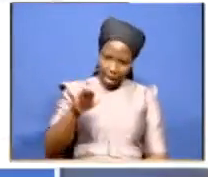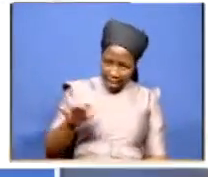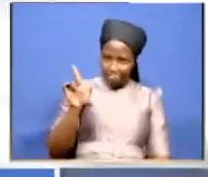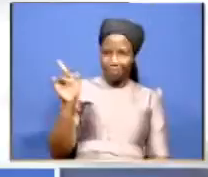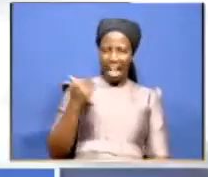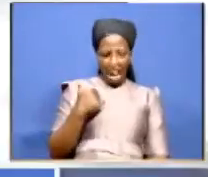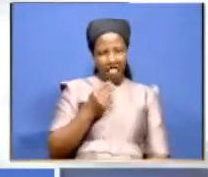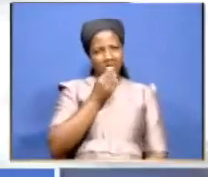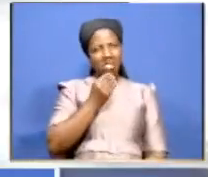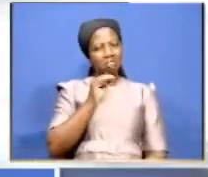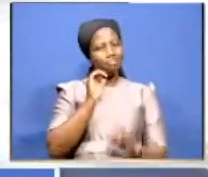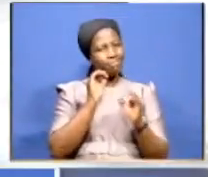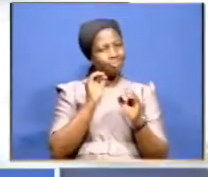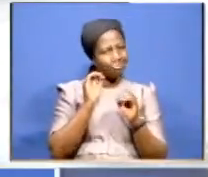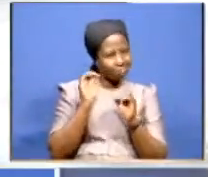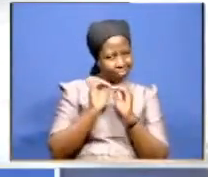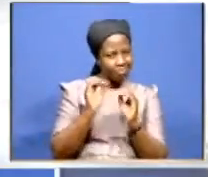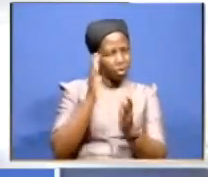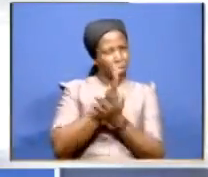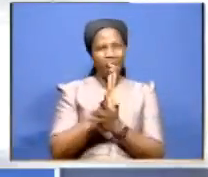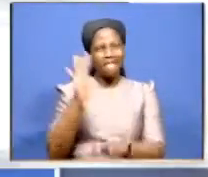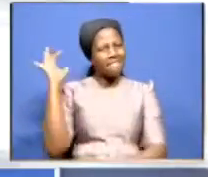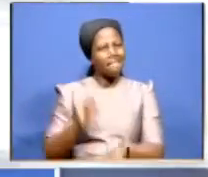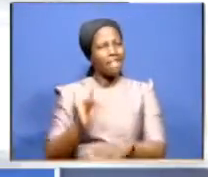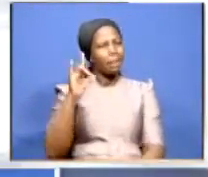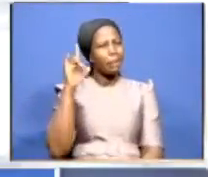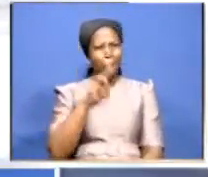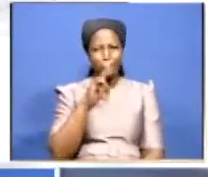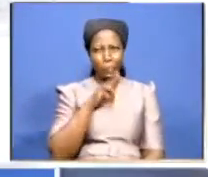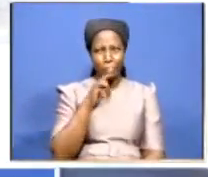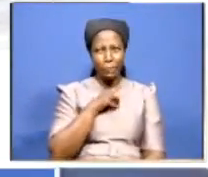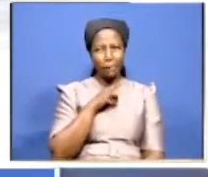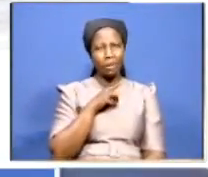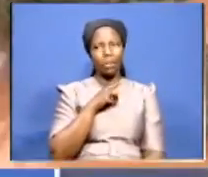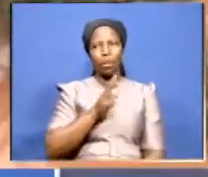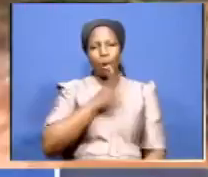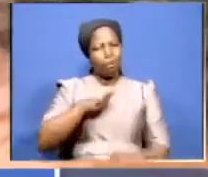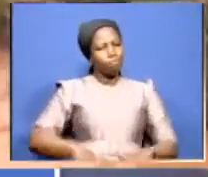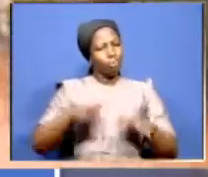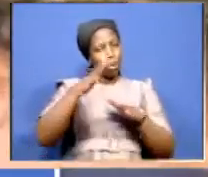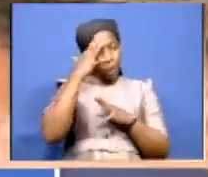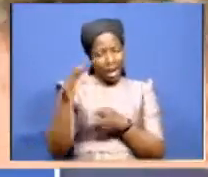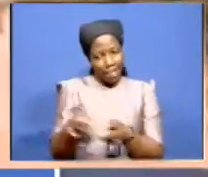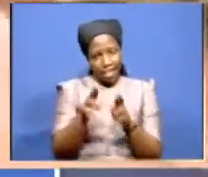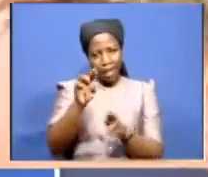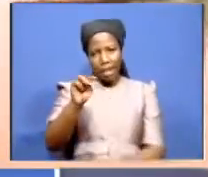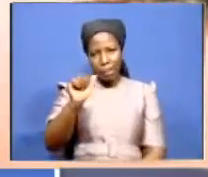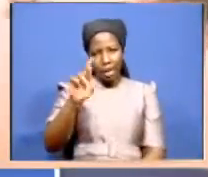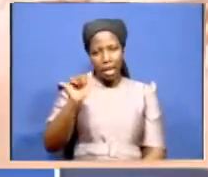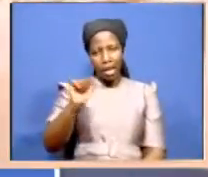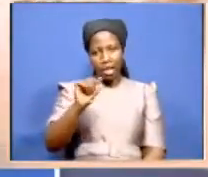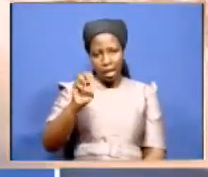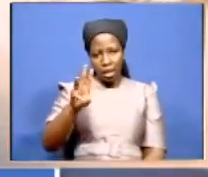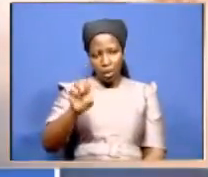chakula, limeathirika zaidi na mafuriko baada ya mto Maragwa kuvunja kingo zake. Baadhi ya